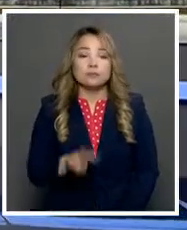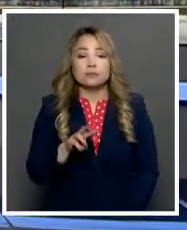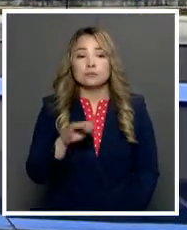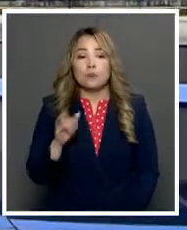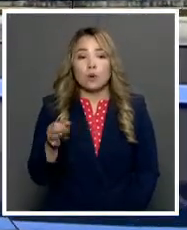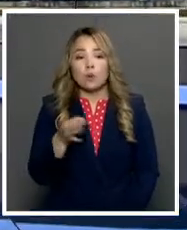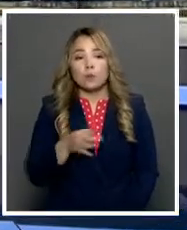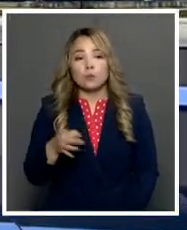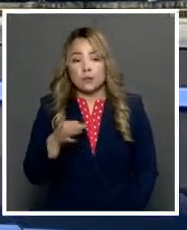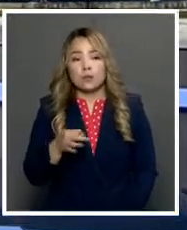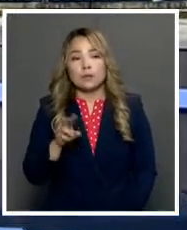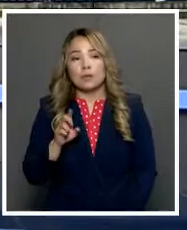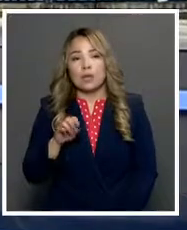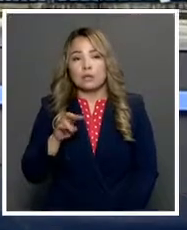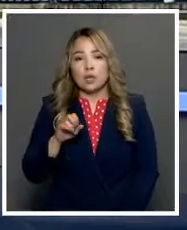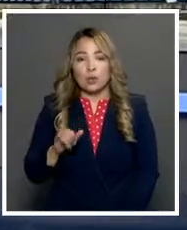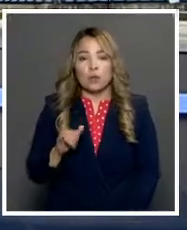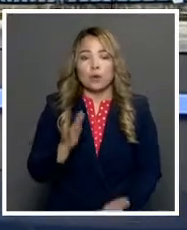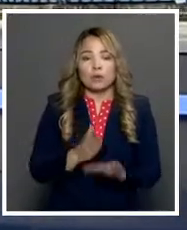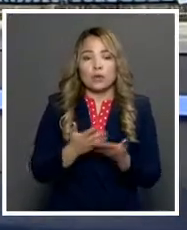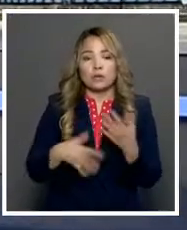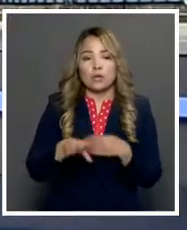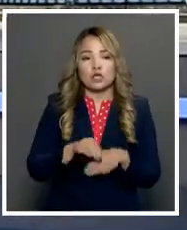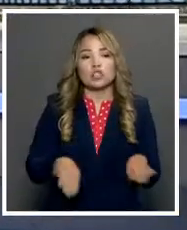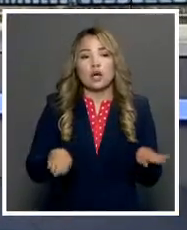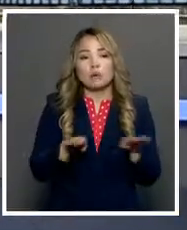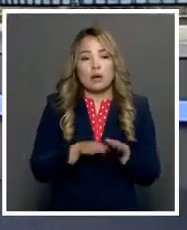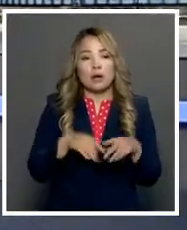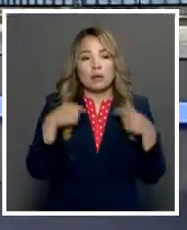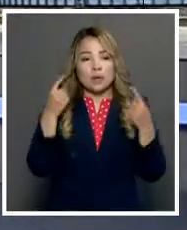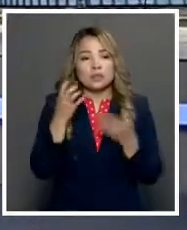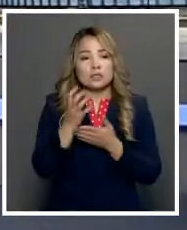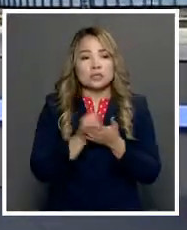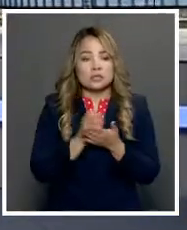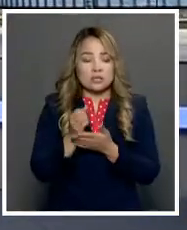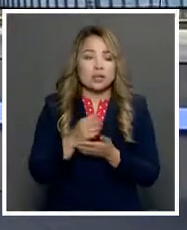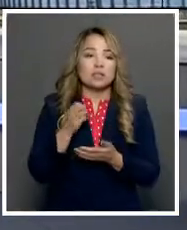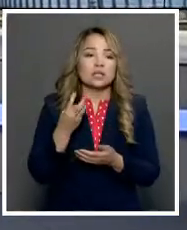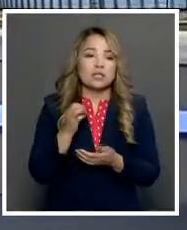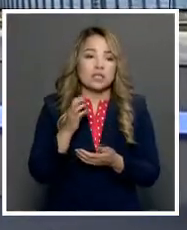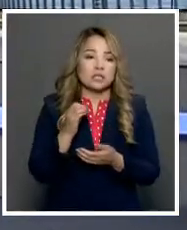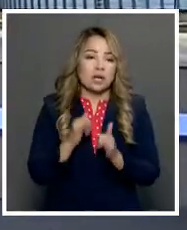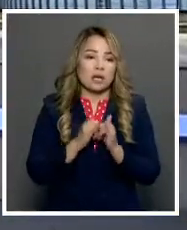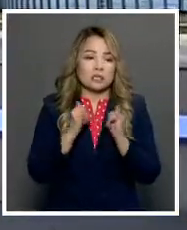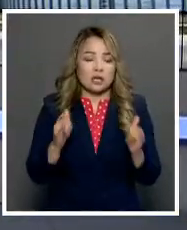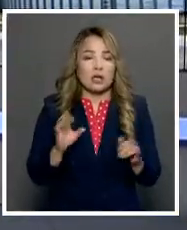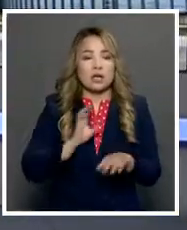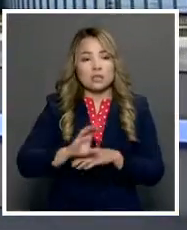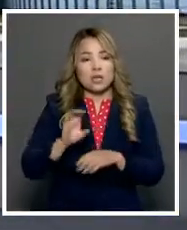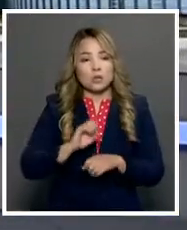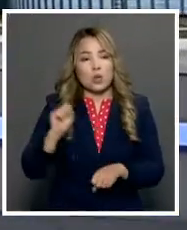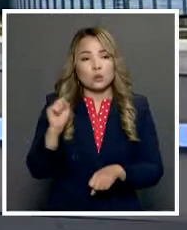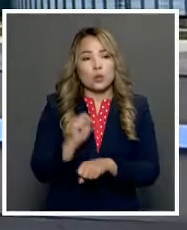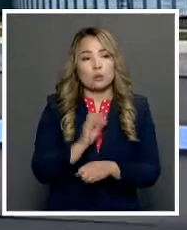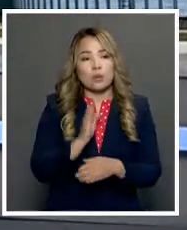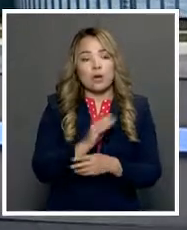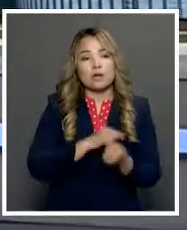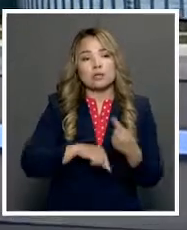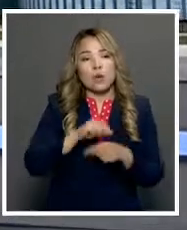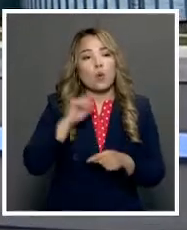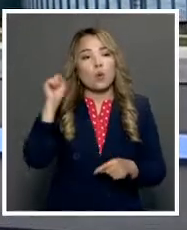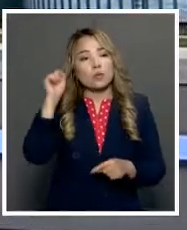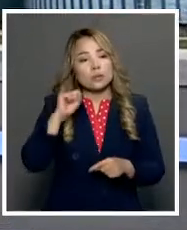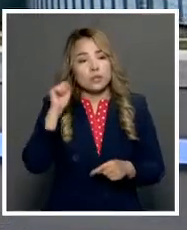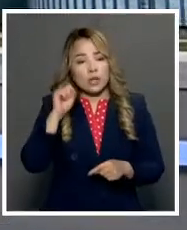Маңғыстау облысында бейнеу астық терминалы жабылғалы мал азығы бірнеше есе қымбаттап кетті. Экспорт тоқтады. Кәсіпорын